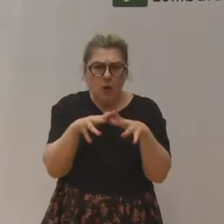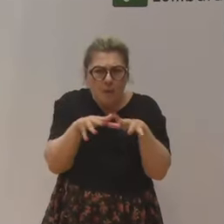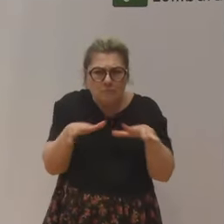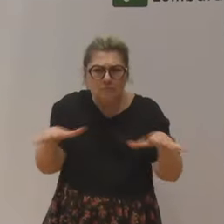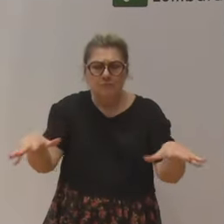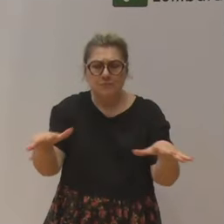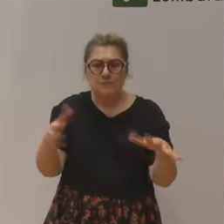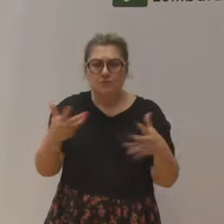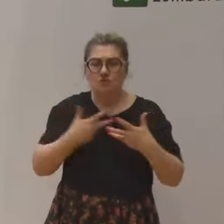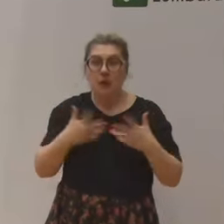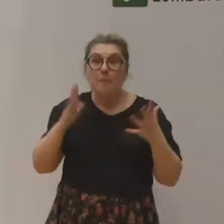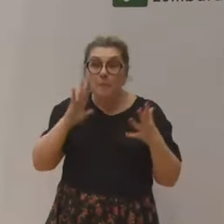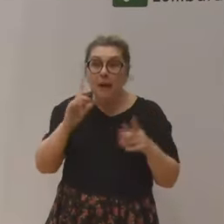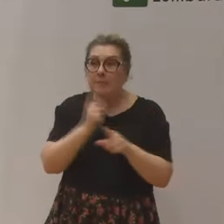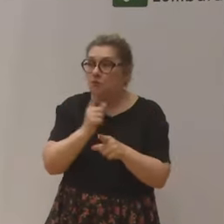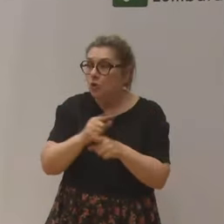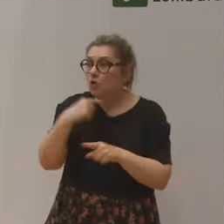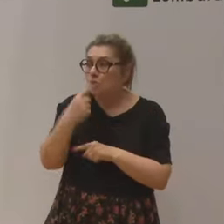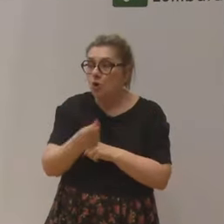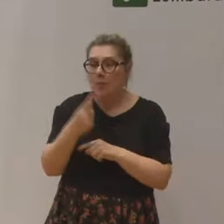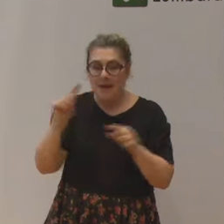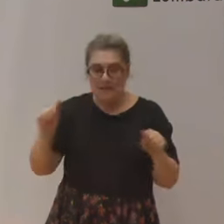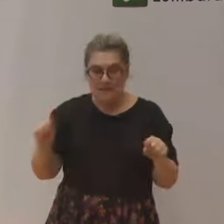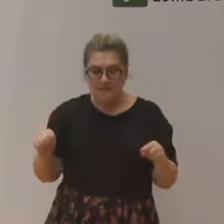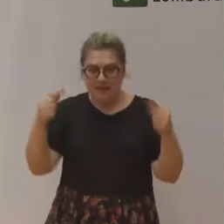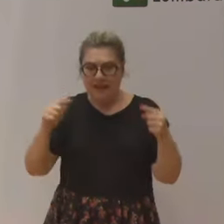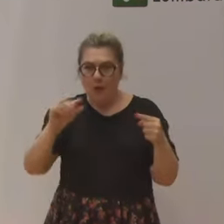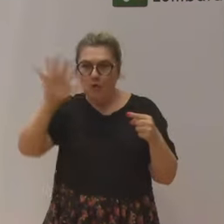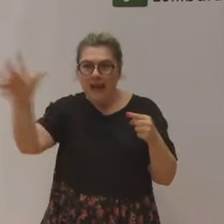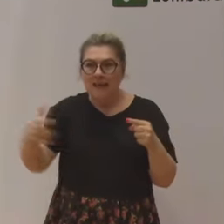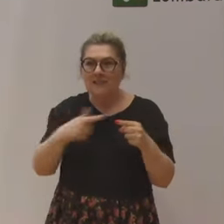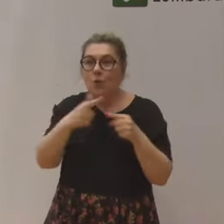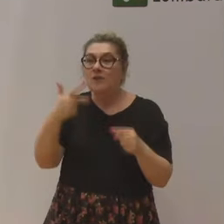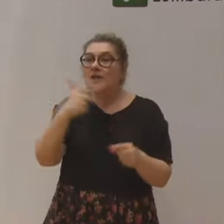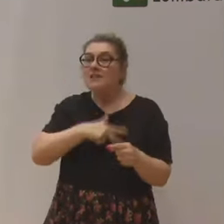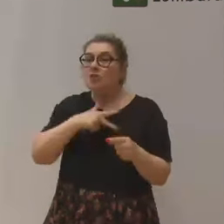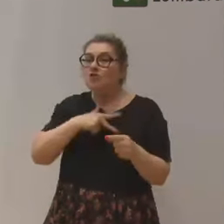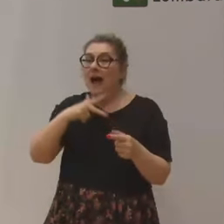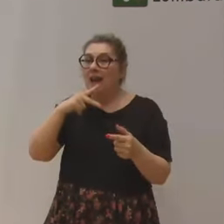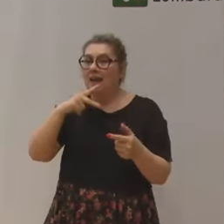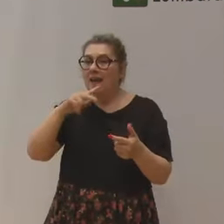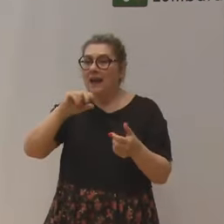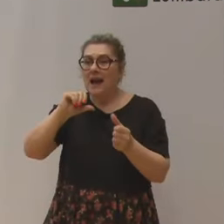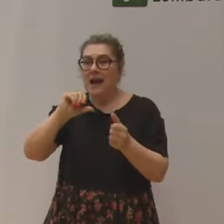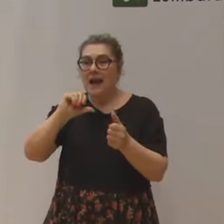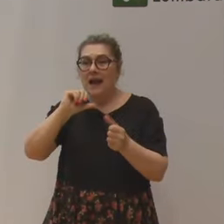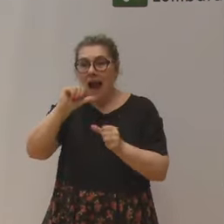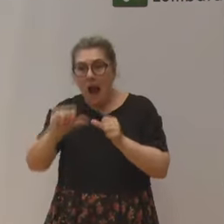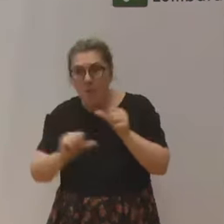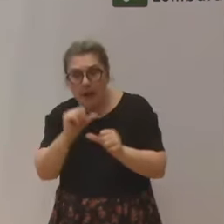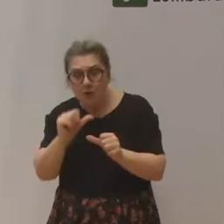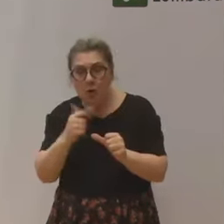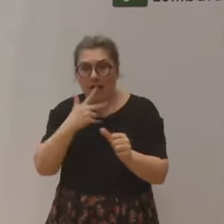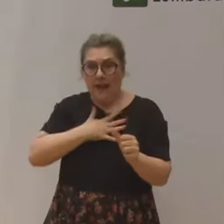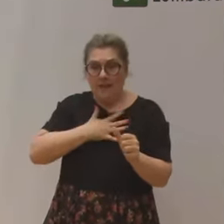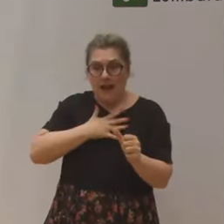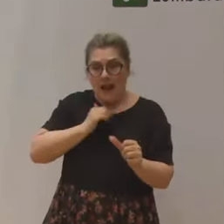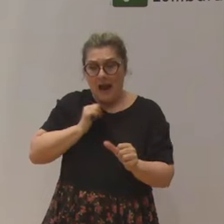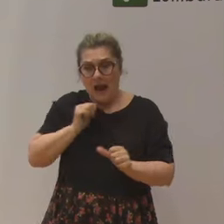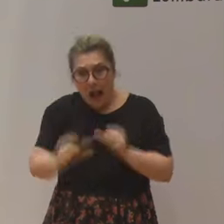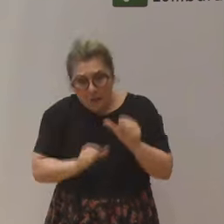ramificata, occorre rispondere alla sfida che deriva dai cambiamenti sociali e demografici e dare attuazione